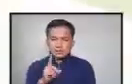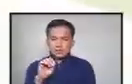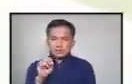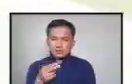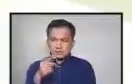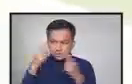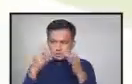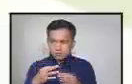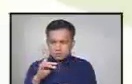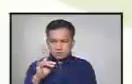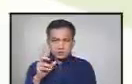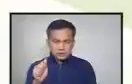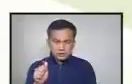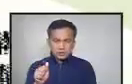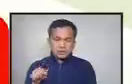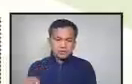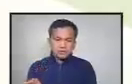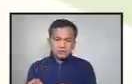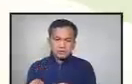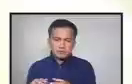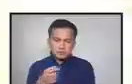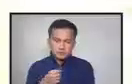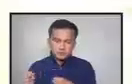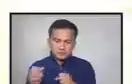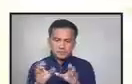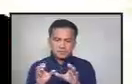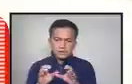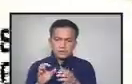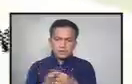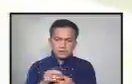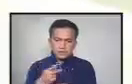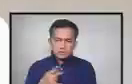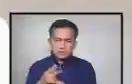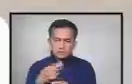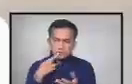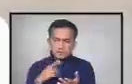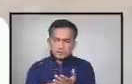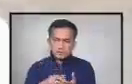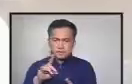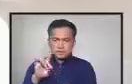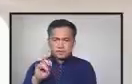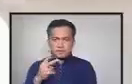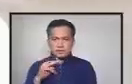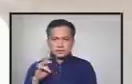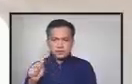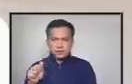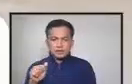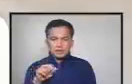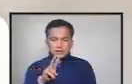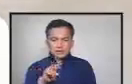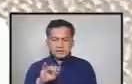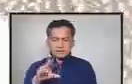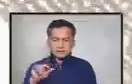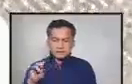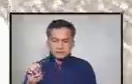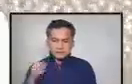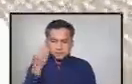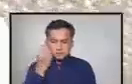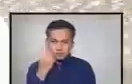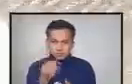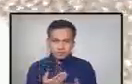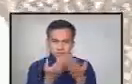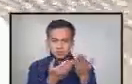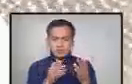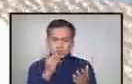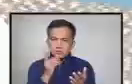desisyon ng Food and Drug Administration na bawiin ang Certificate of Product Registration ng Dengvaxia vaccine. Kulang daw kasi ang isumiteng dokumento